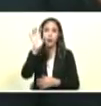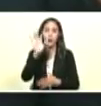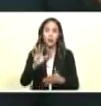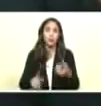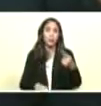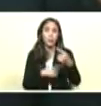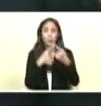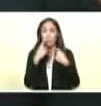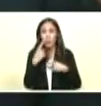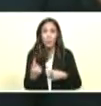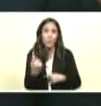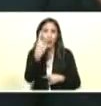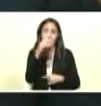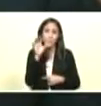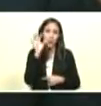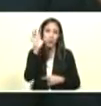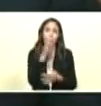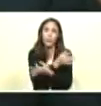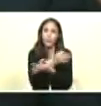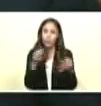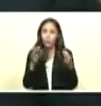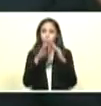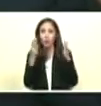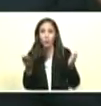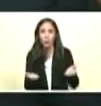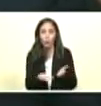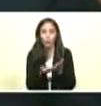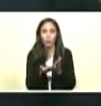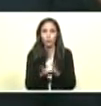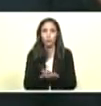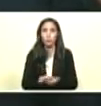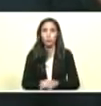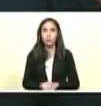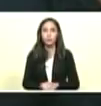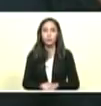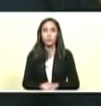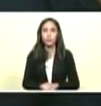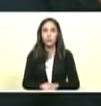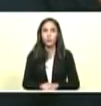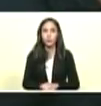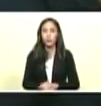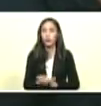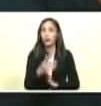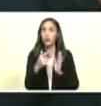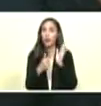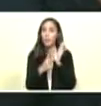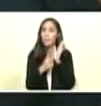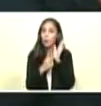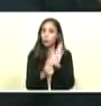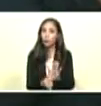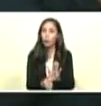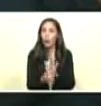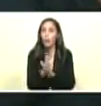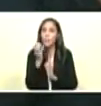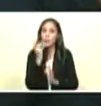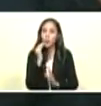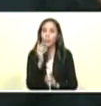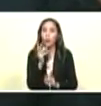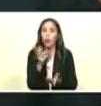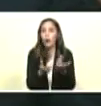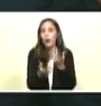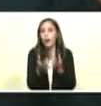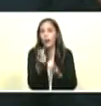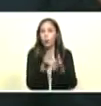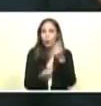mundo. Которая сделала первый шаг в мировую цифровую экономику. Que dio el primer paso hacia la economía digital